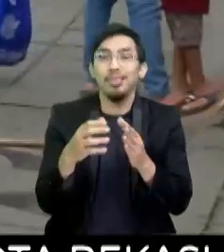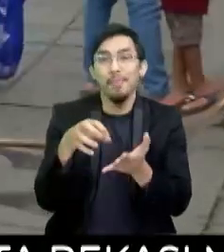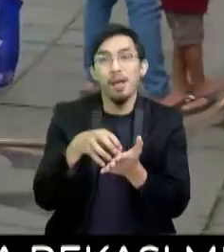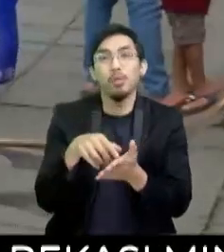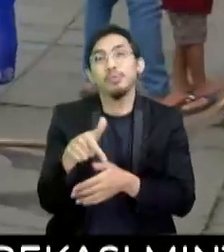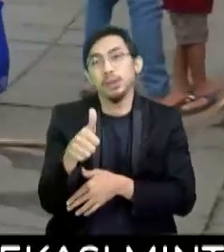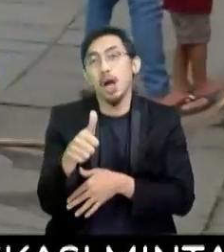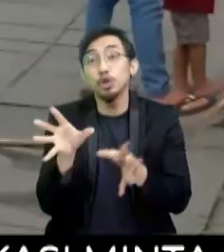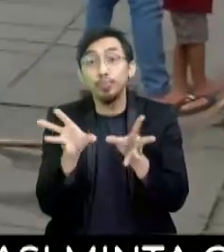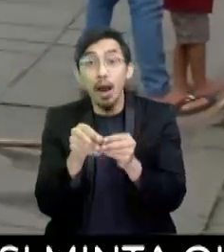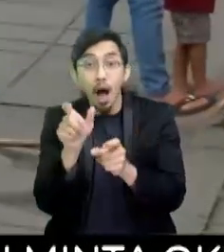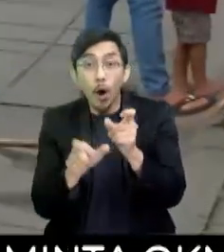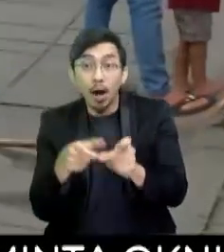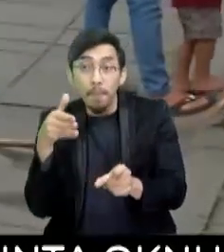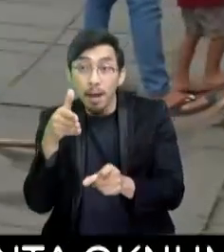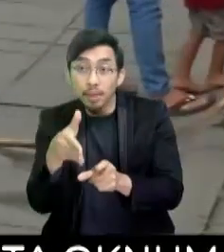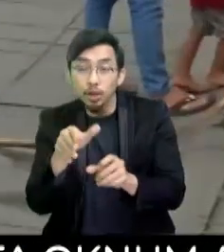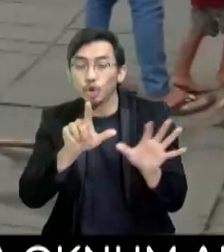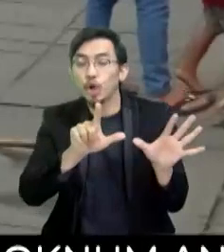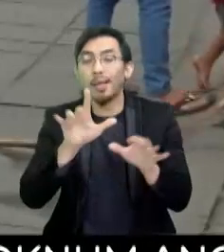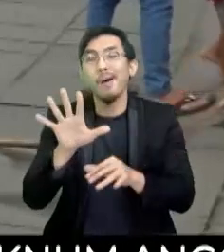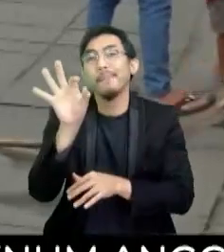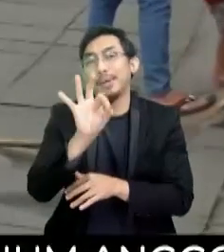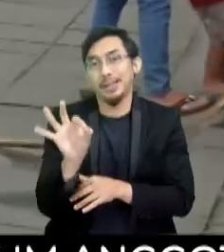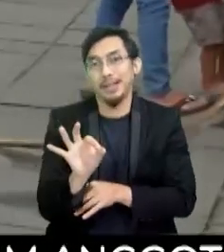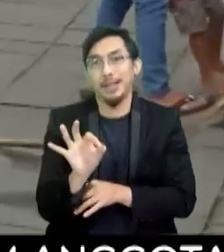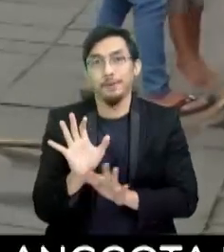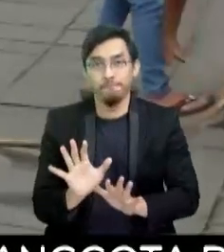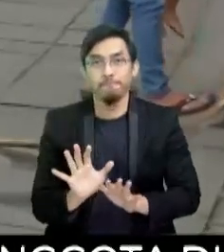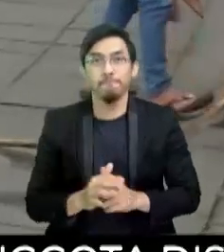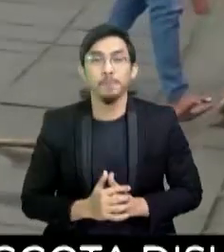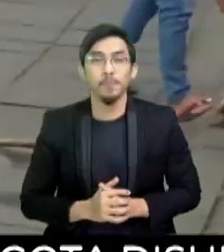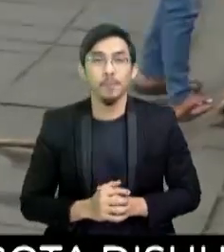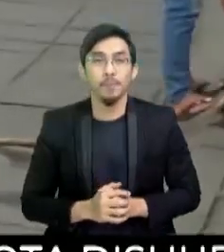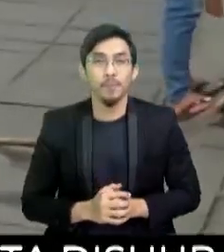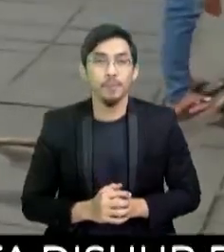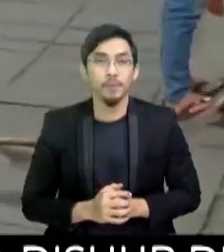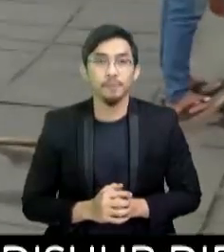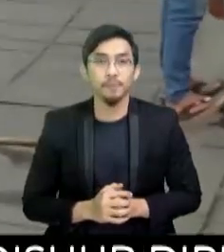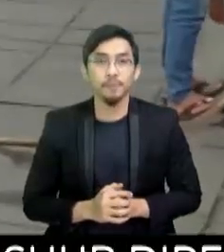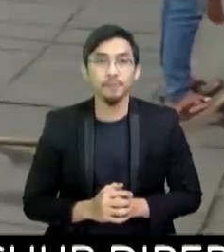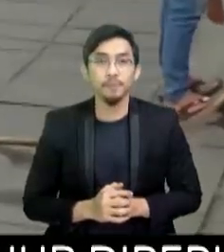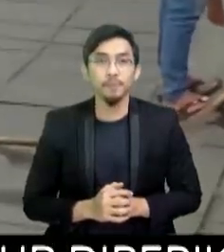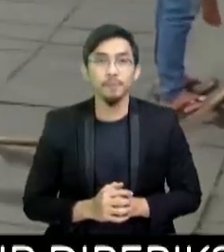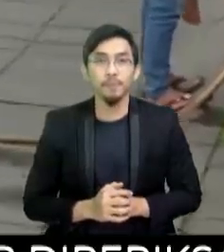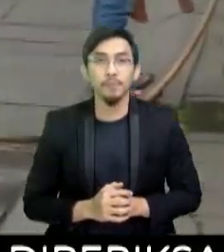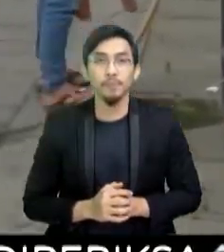maksimal sebesar 75%. Dari Jakarta, Vito Erlangga, Indra Setiabudi, Tommy Hadi Kusumo, iNews melaporkan.